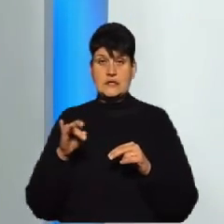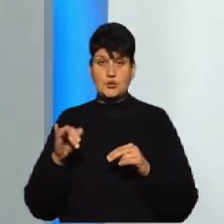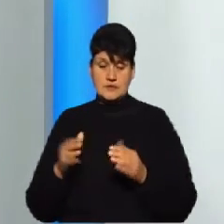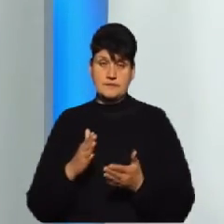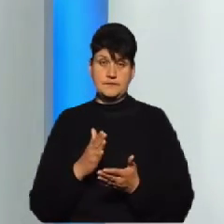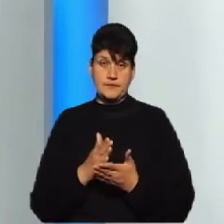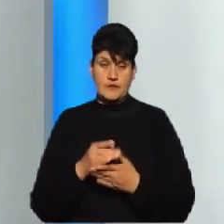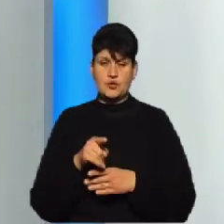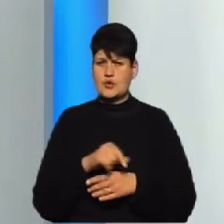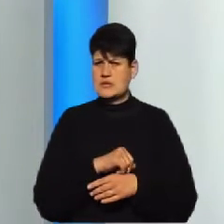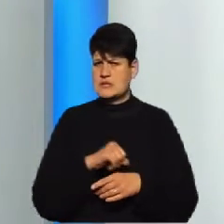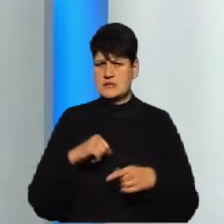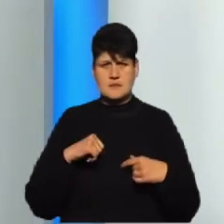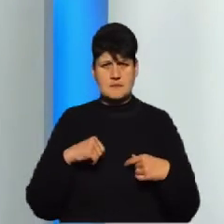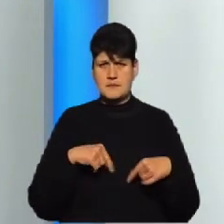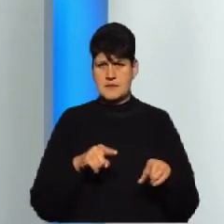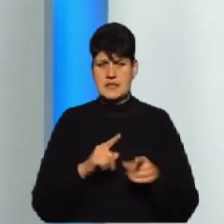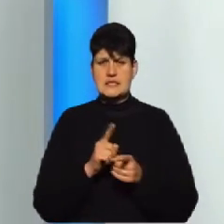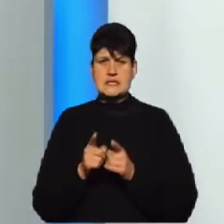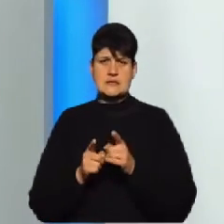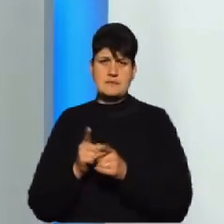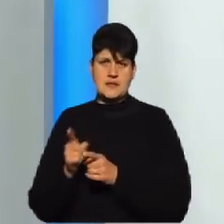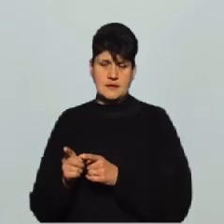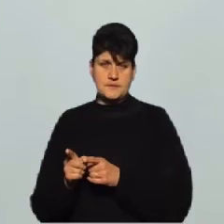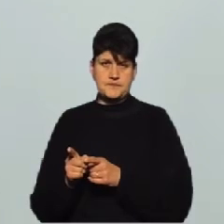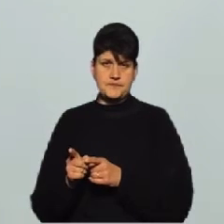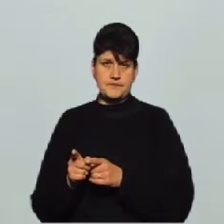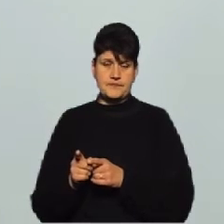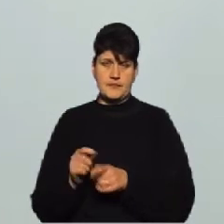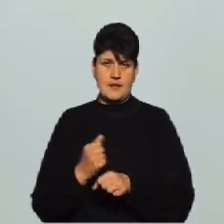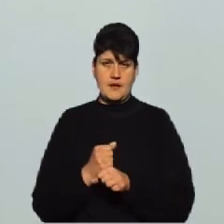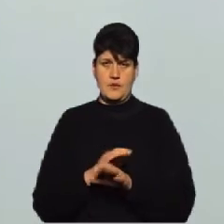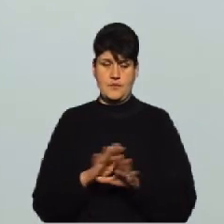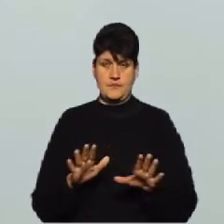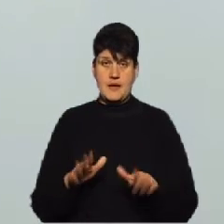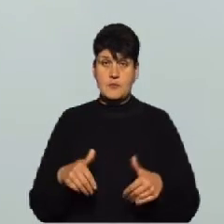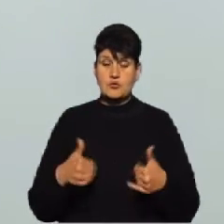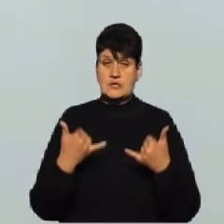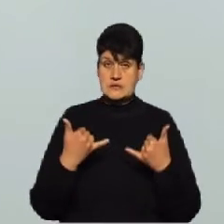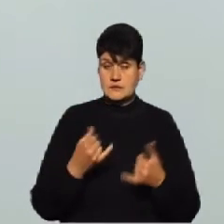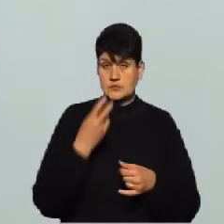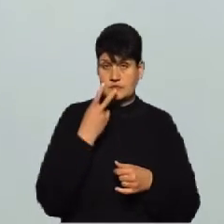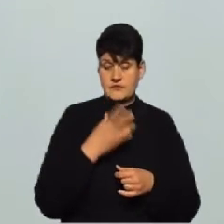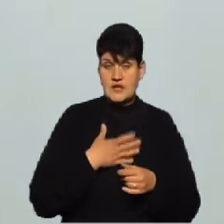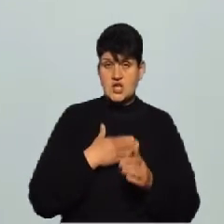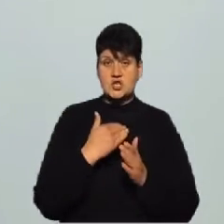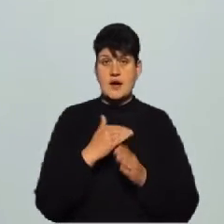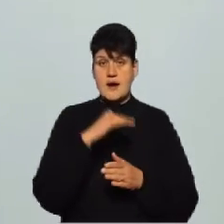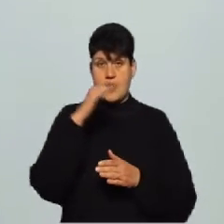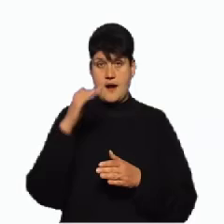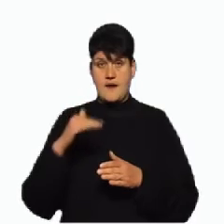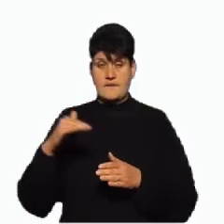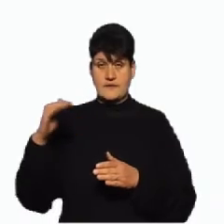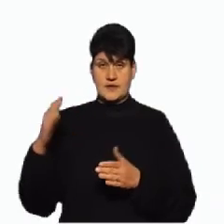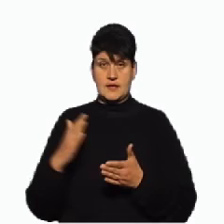ці зміни не відбувається. Я пропоную зараз глянути в наші графіка. Репрезентативне дослідження